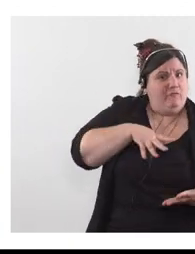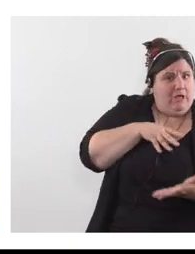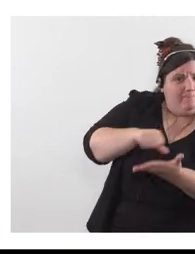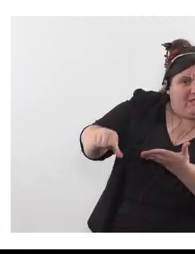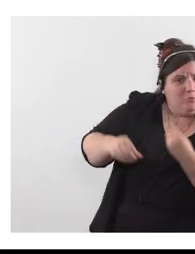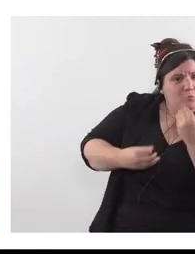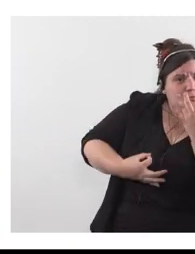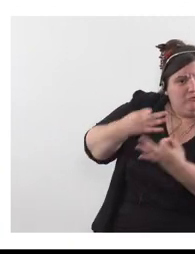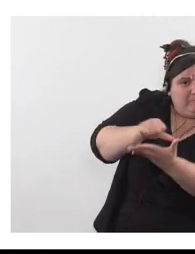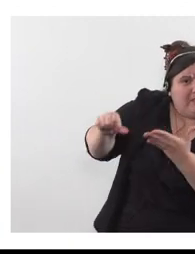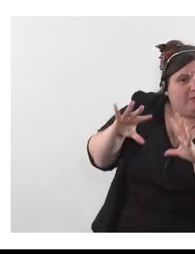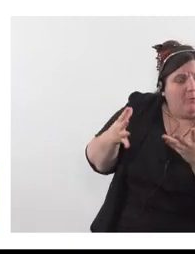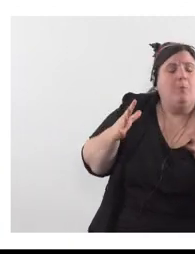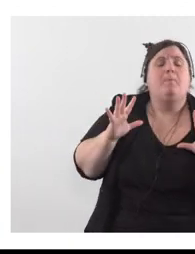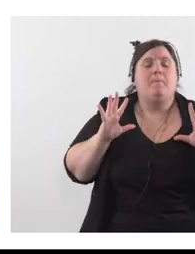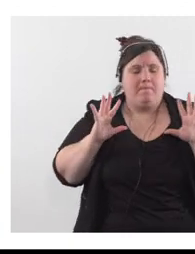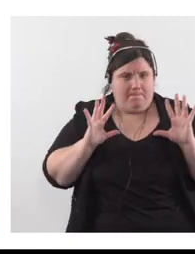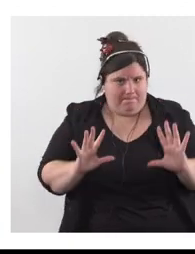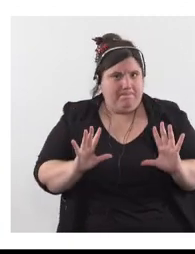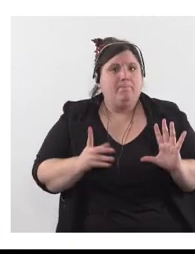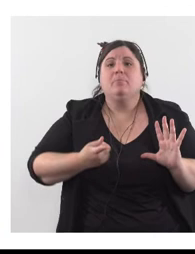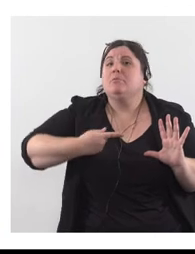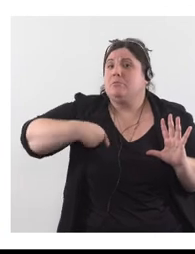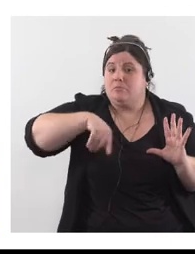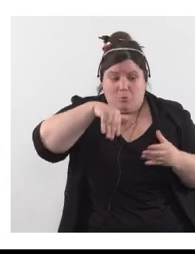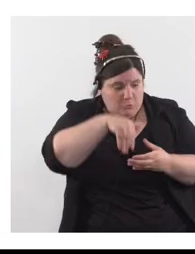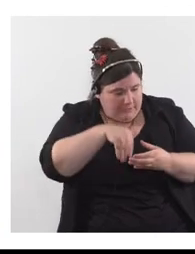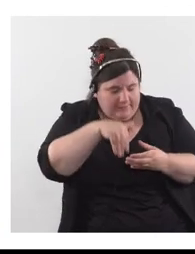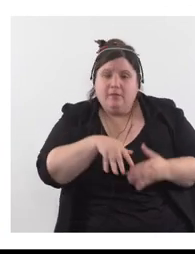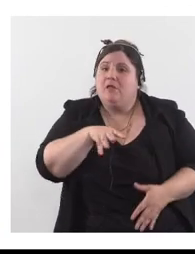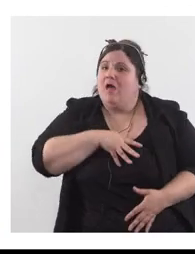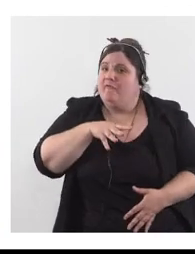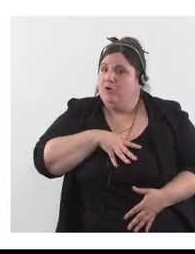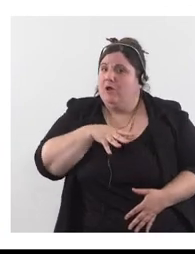nous avons donc chez nous des avocats.